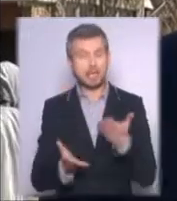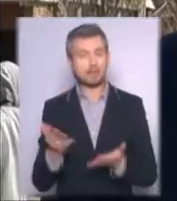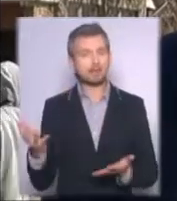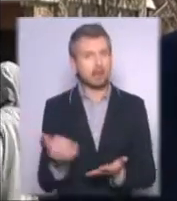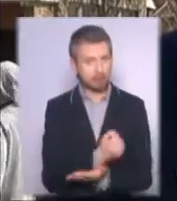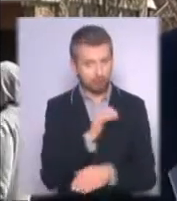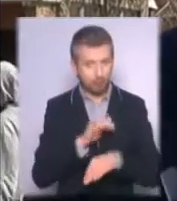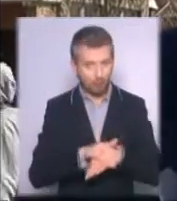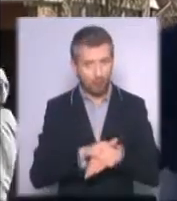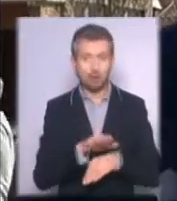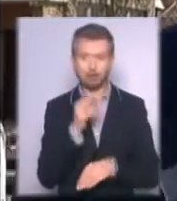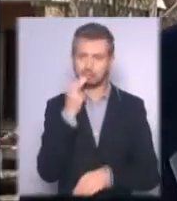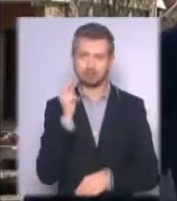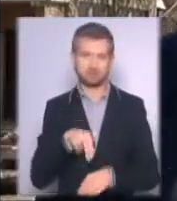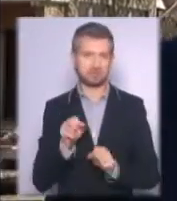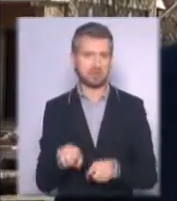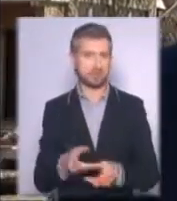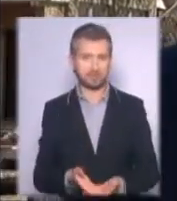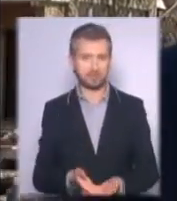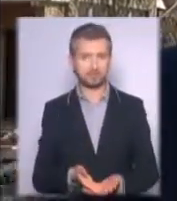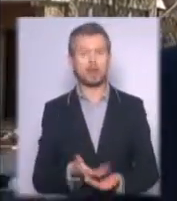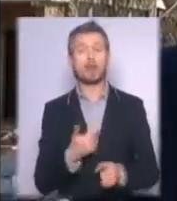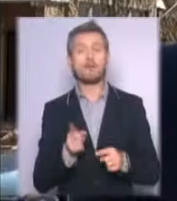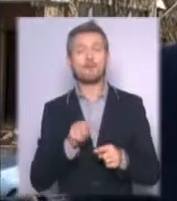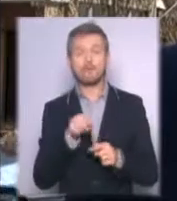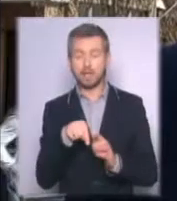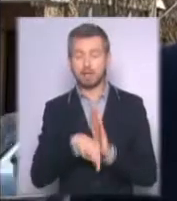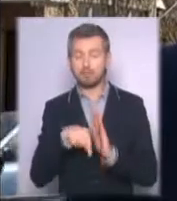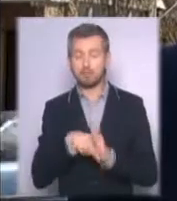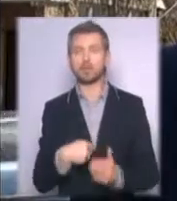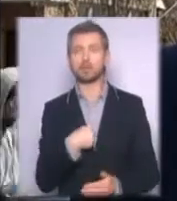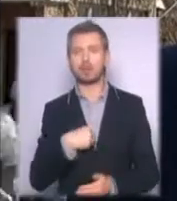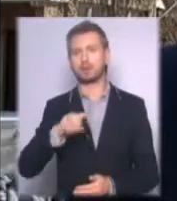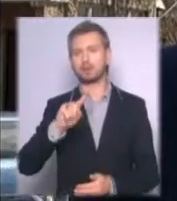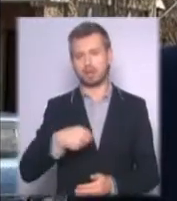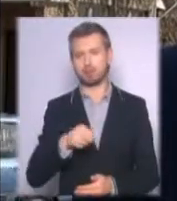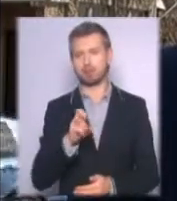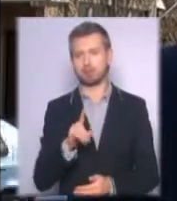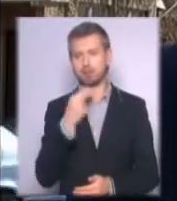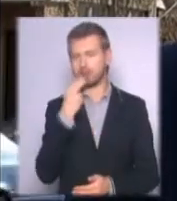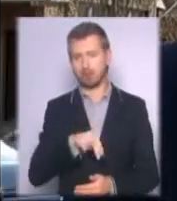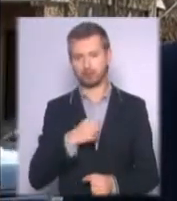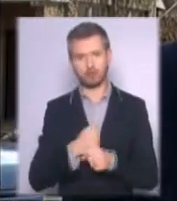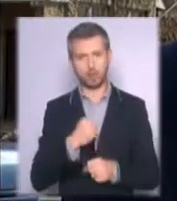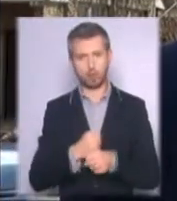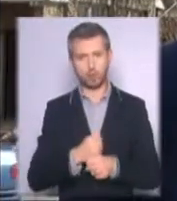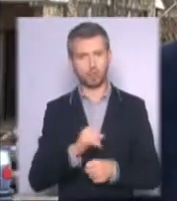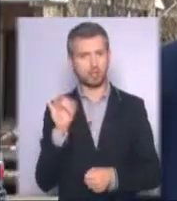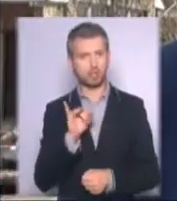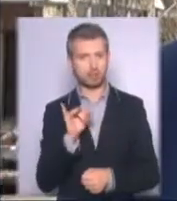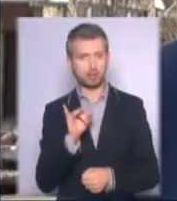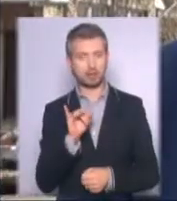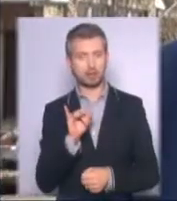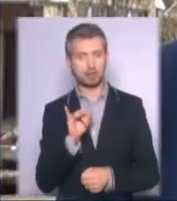то пеняйте самі на себе. І в цьому ключі я требував би качества робіт і